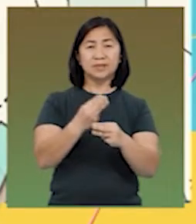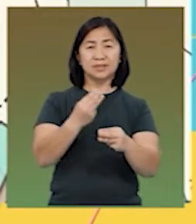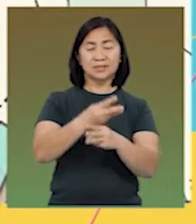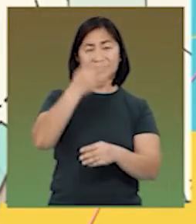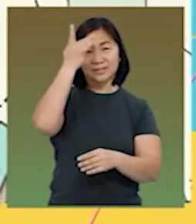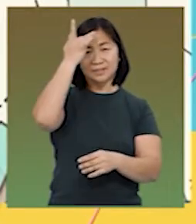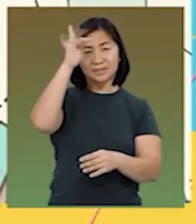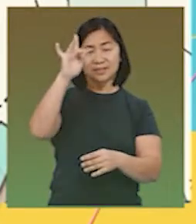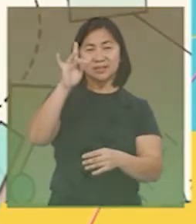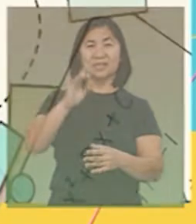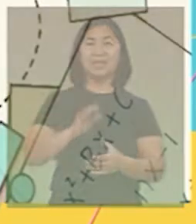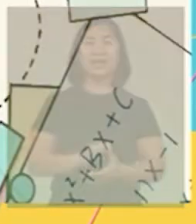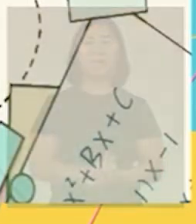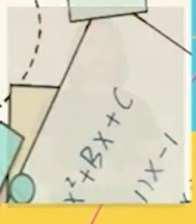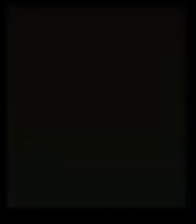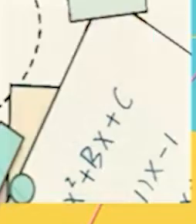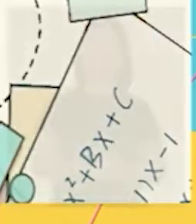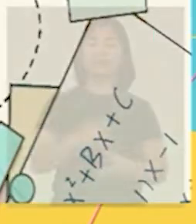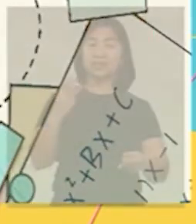Math Talino!